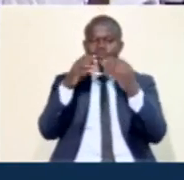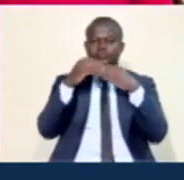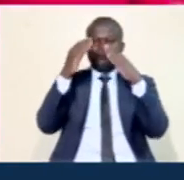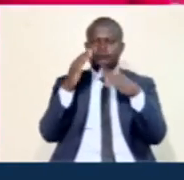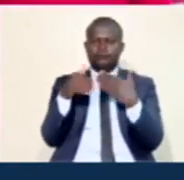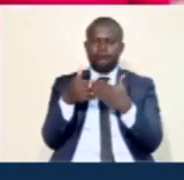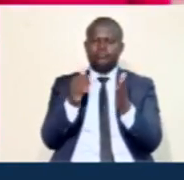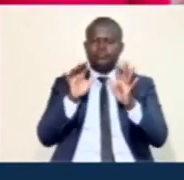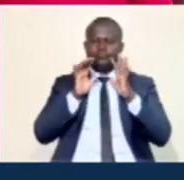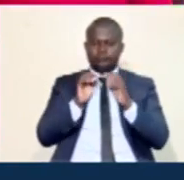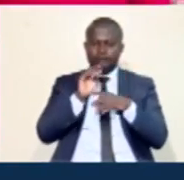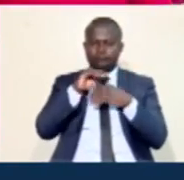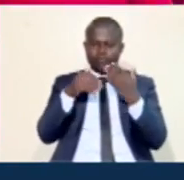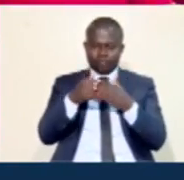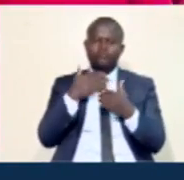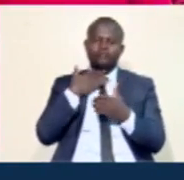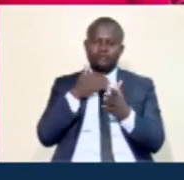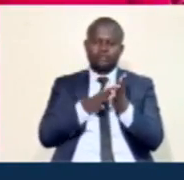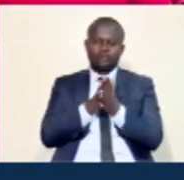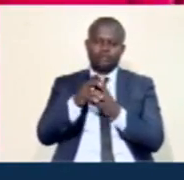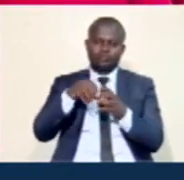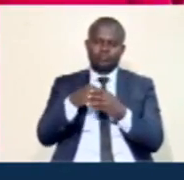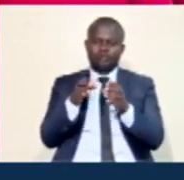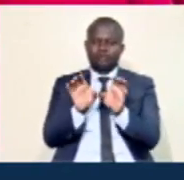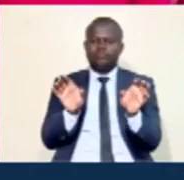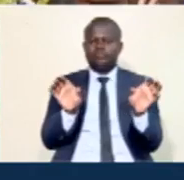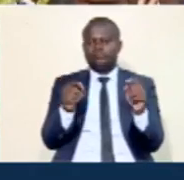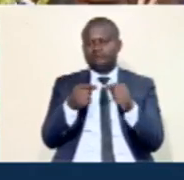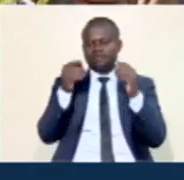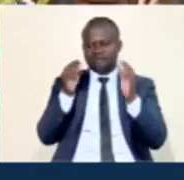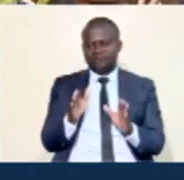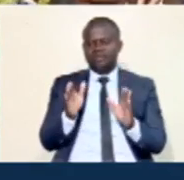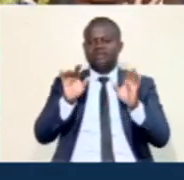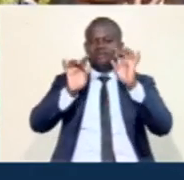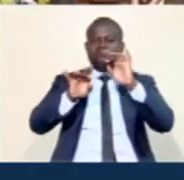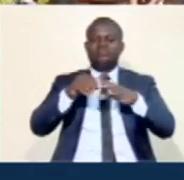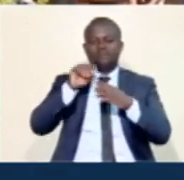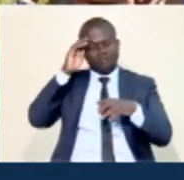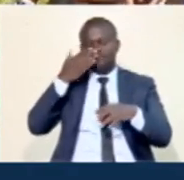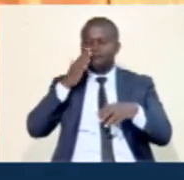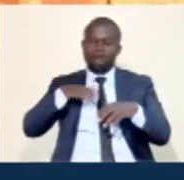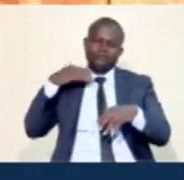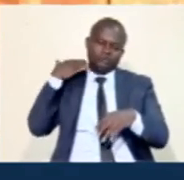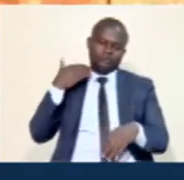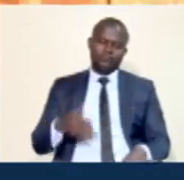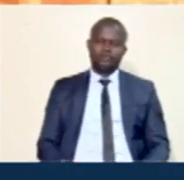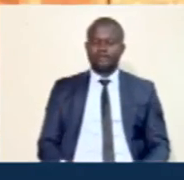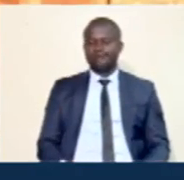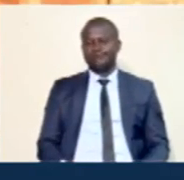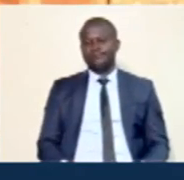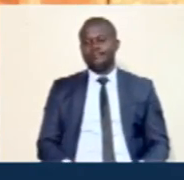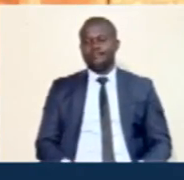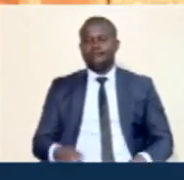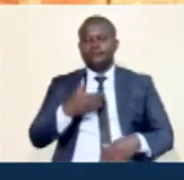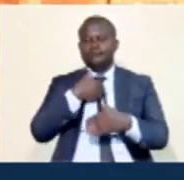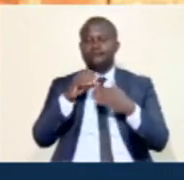n'ubuyobozi bakirinda uwo ari we wese washaka kubashora mu macakubiri n'urwango bihembere ingengabitekerezo ya jenoside. Dufite ubuyobozi